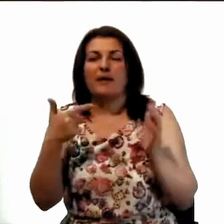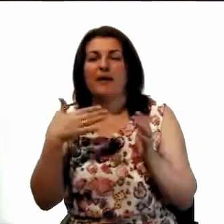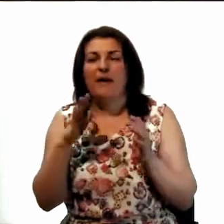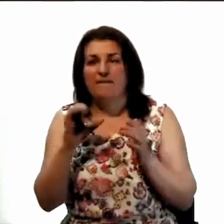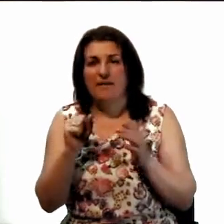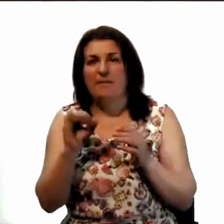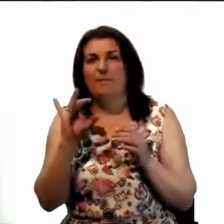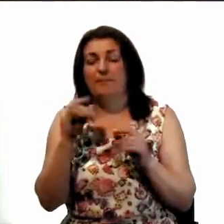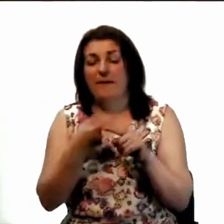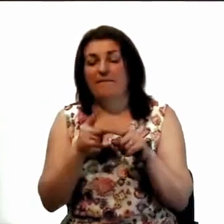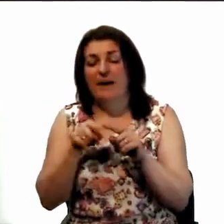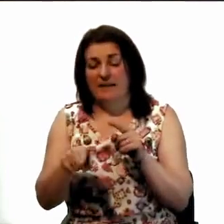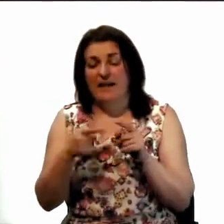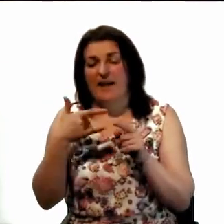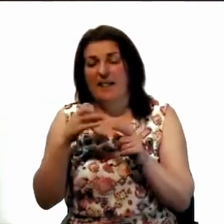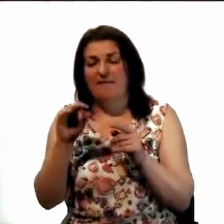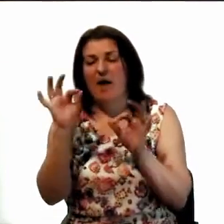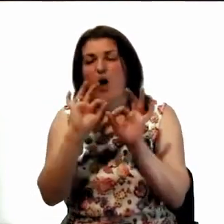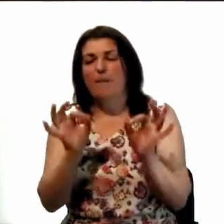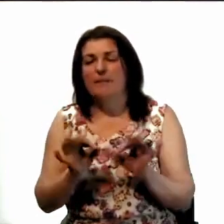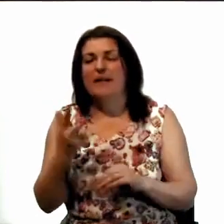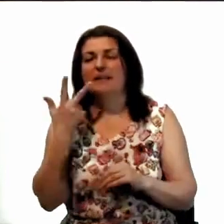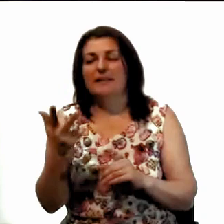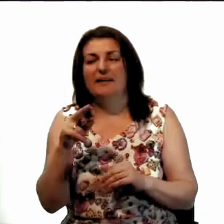И в этой главе описаны три притчи.